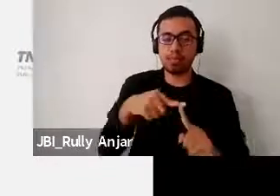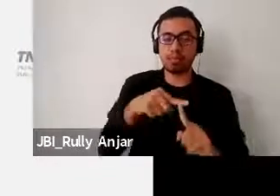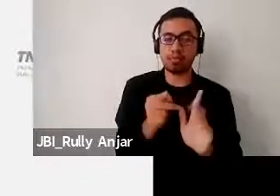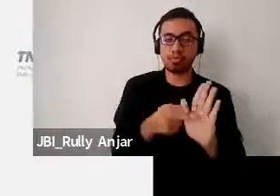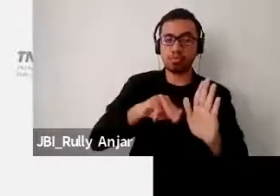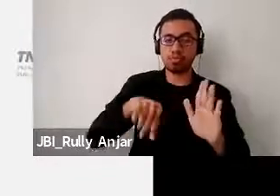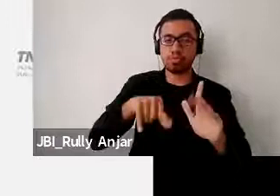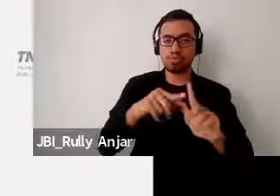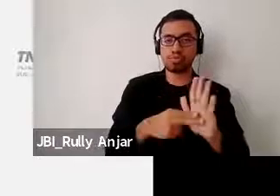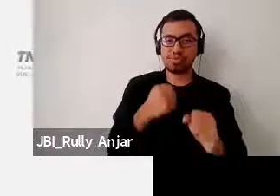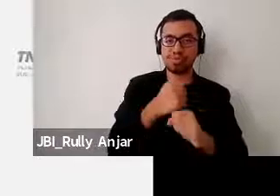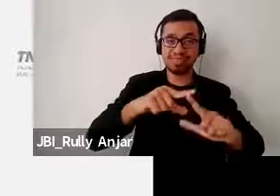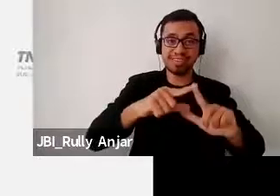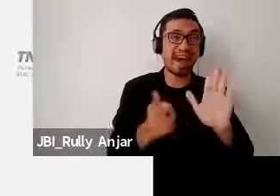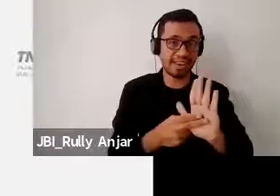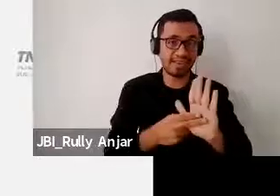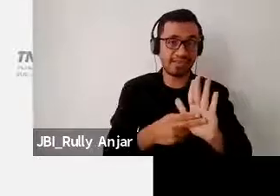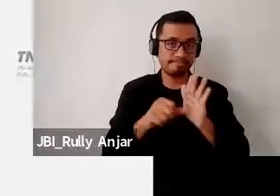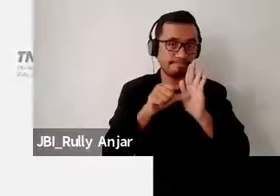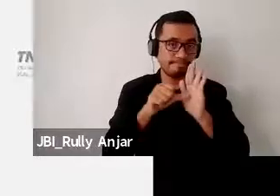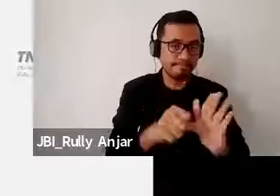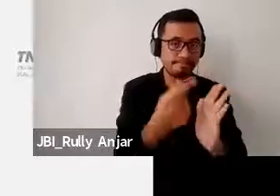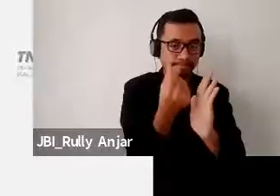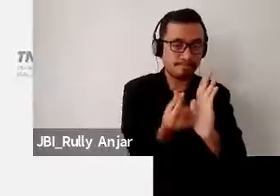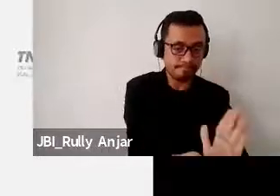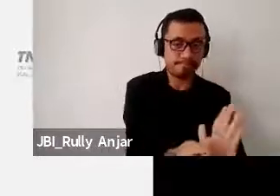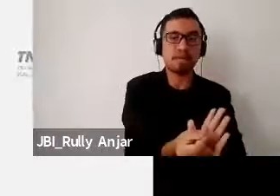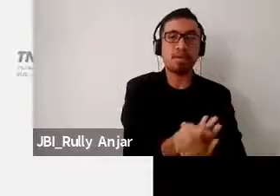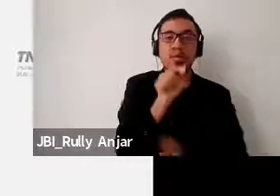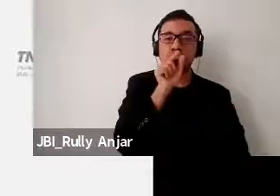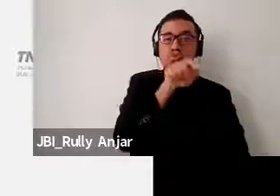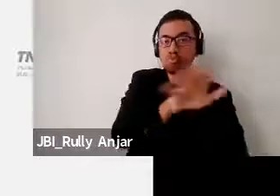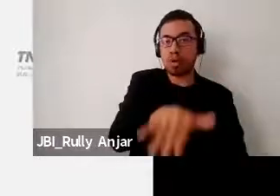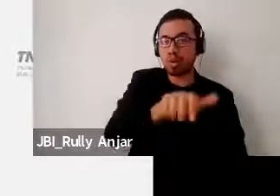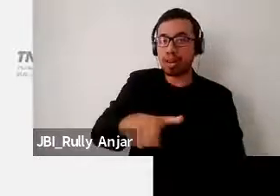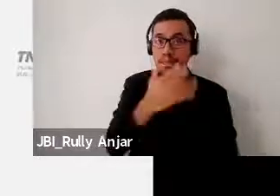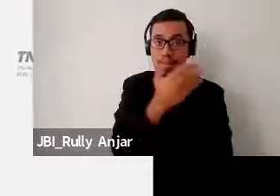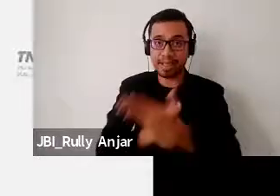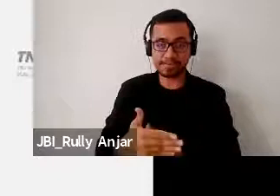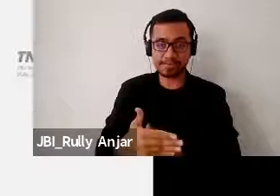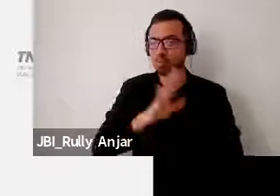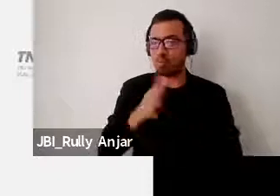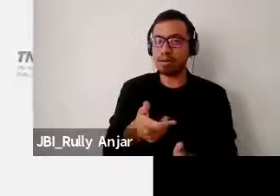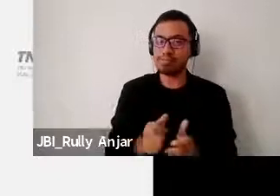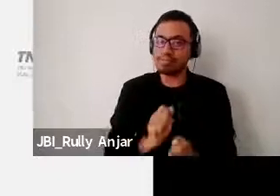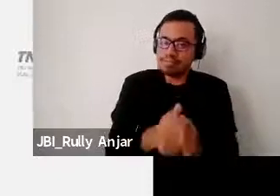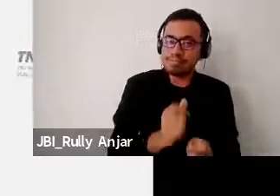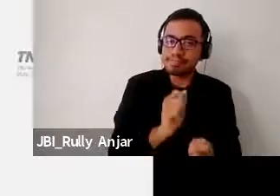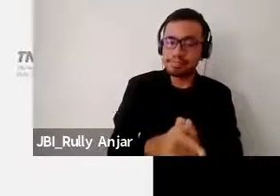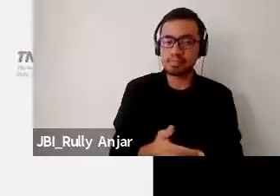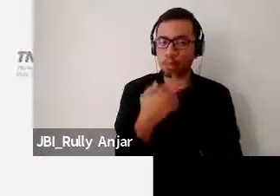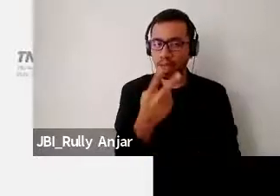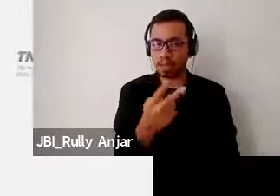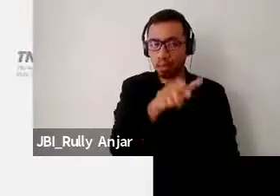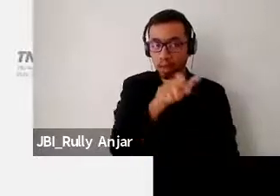Idealnya memang kepada seluruh penyandang disabilitas ya, jadi tidak perlu memikirkan apakah mereka kaya atau miskin,